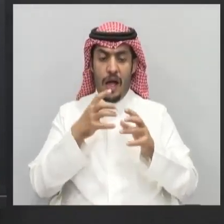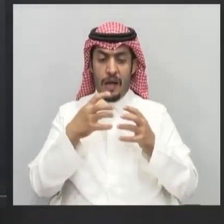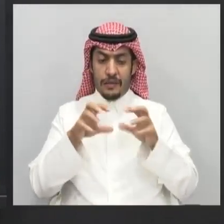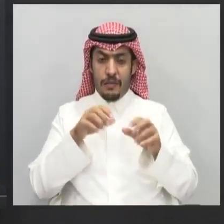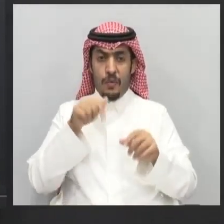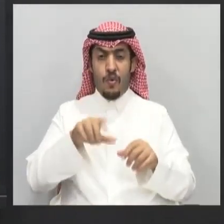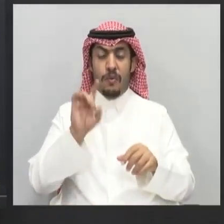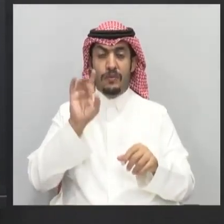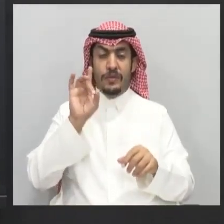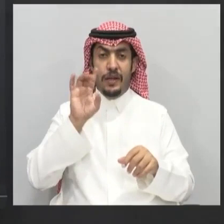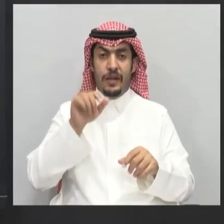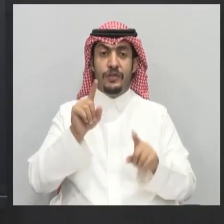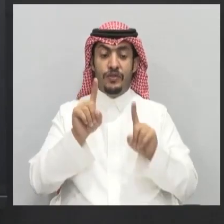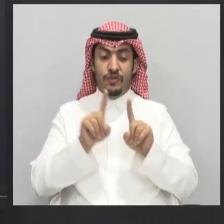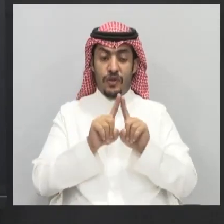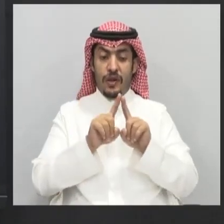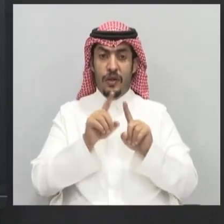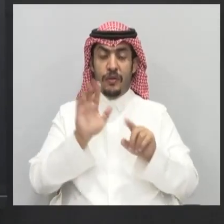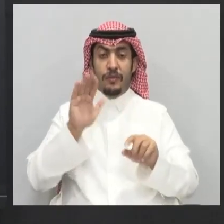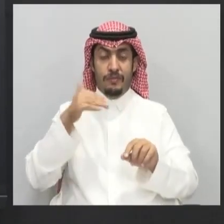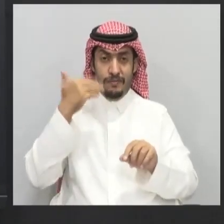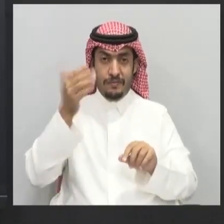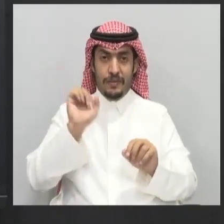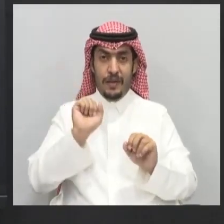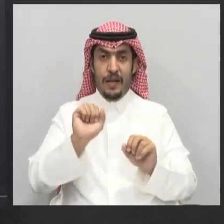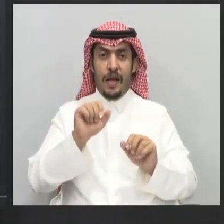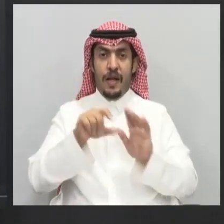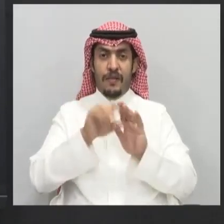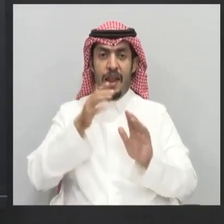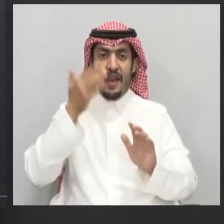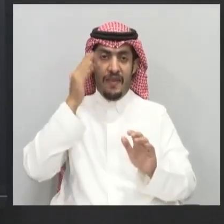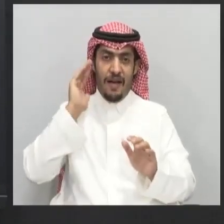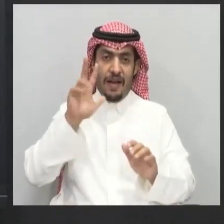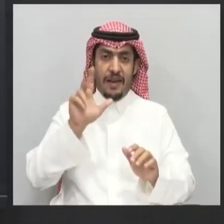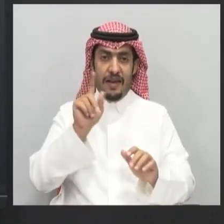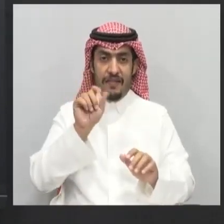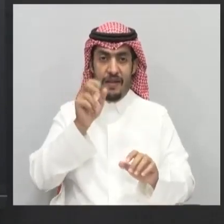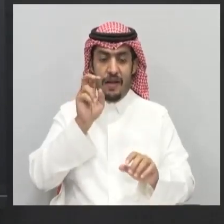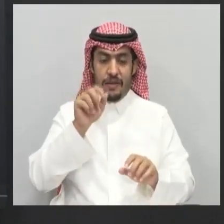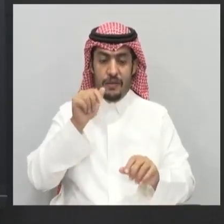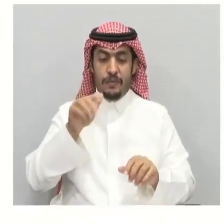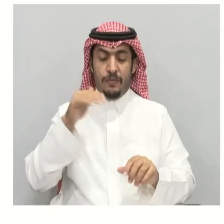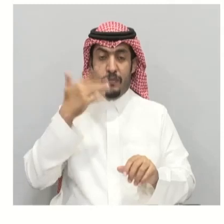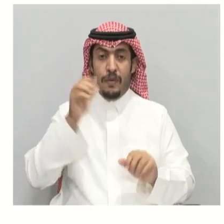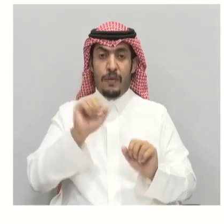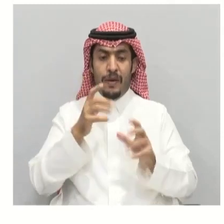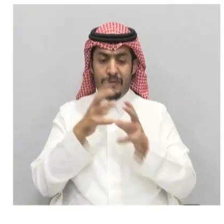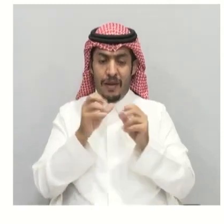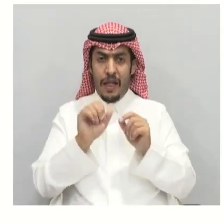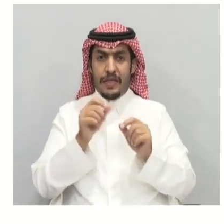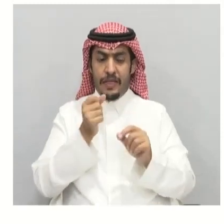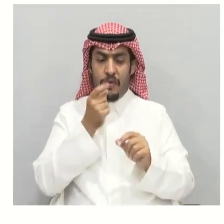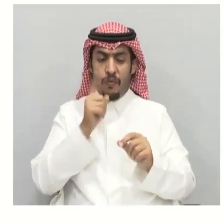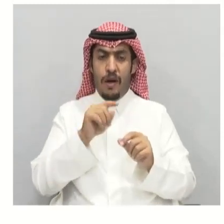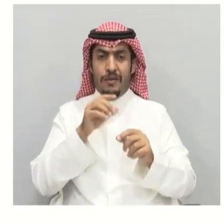اليوم باذن الله سناخذ الشرك وفي الدروس القادمه سناخذ النفاق وكذلك سناخذ من نواقض